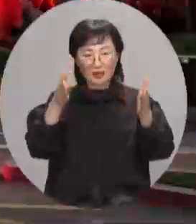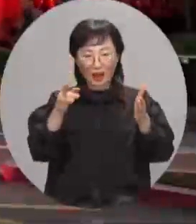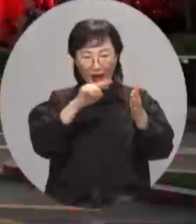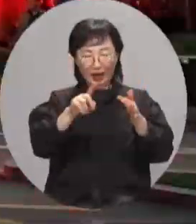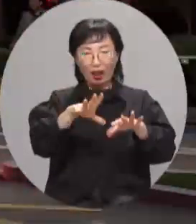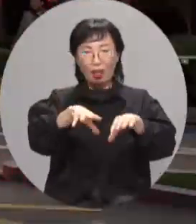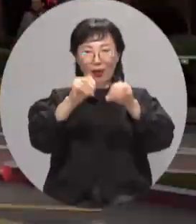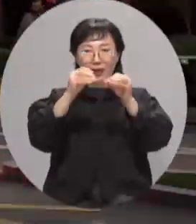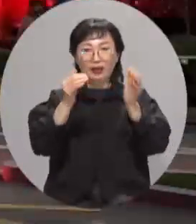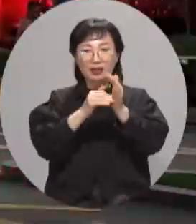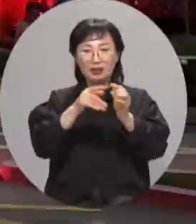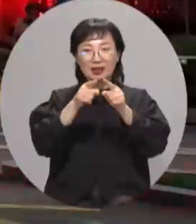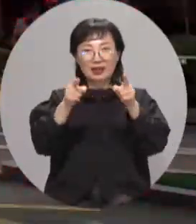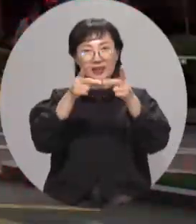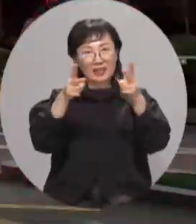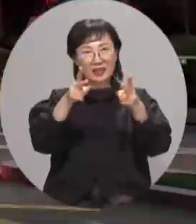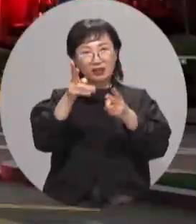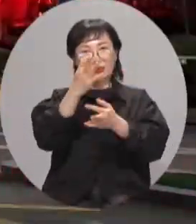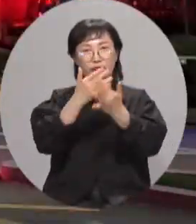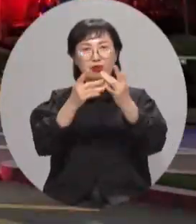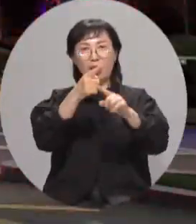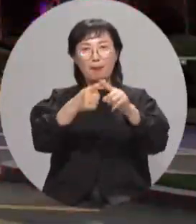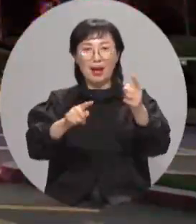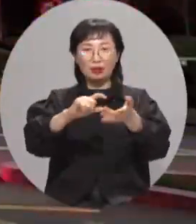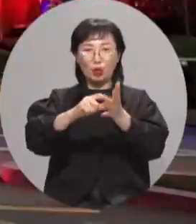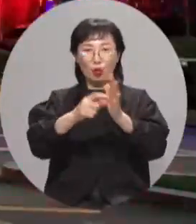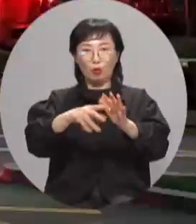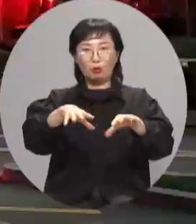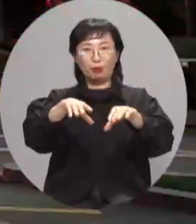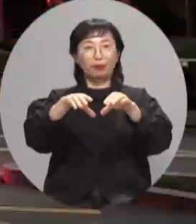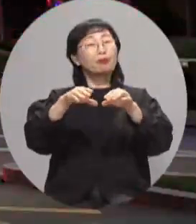2층 숙소 절반가량이 소실돼 2천여만 원의 피해가 났습니다.